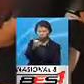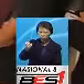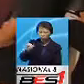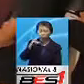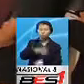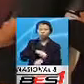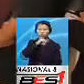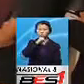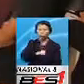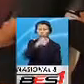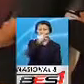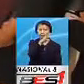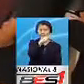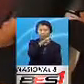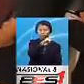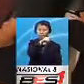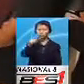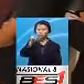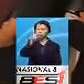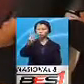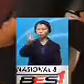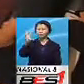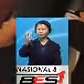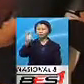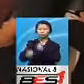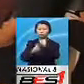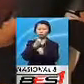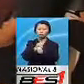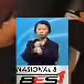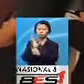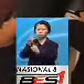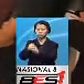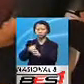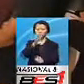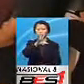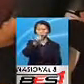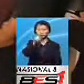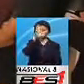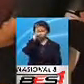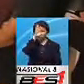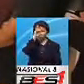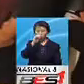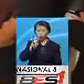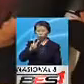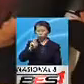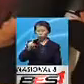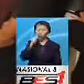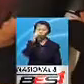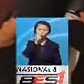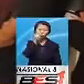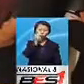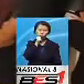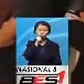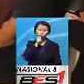ditahan berusia antara 14 hingga 26 tahun melibatkan lelaki dan 21 perempuan